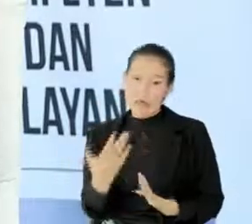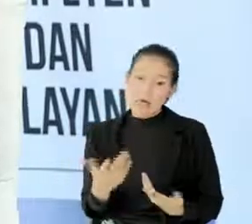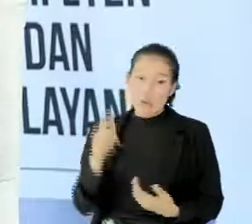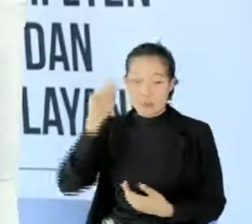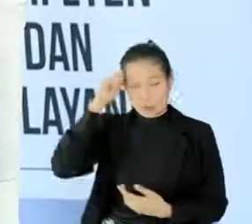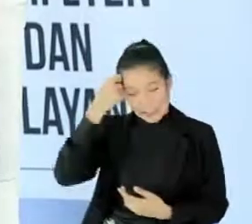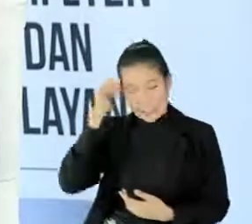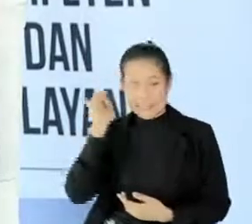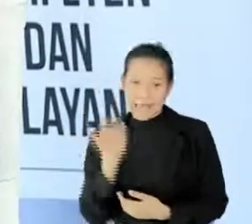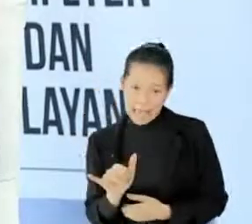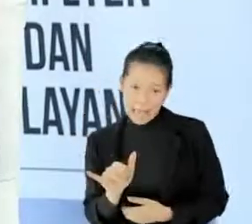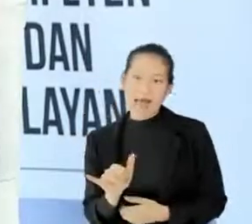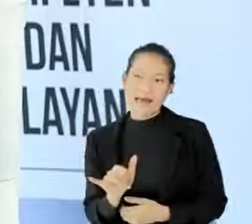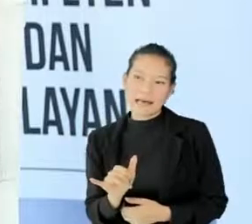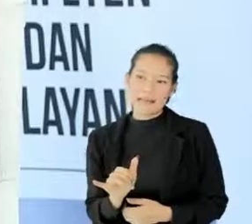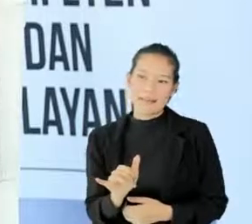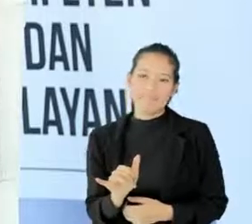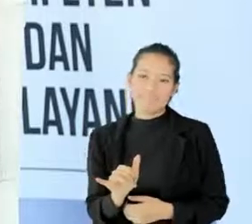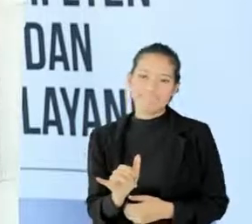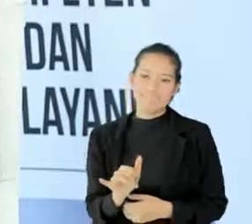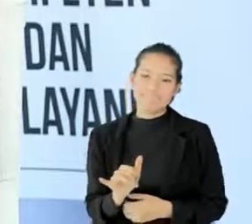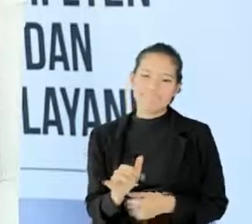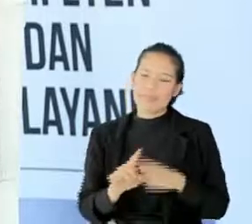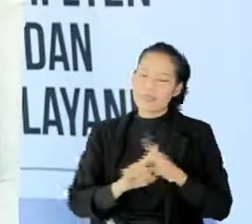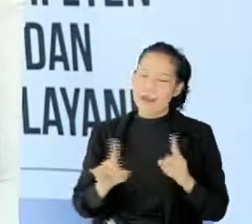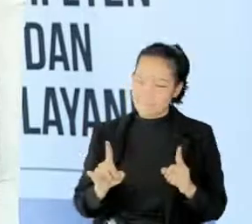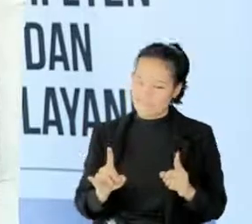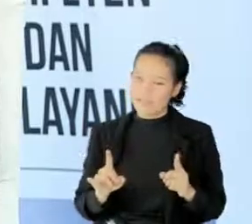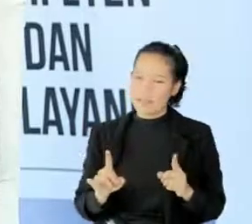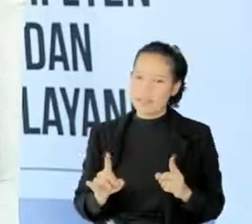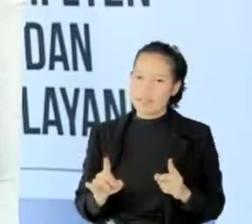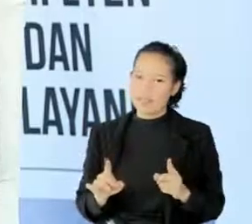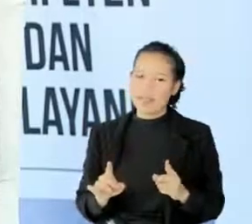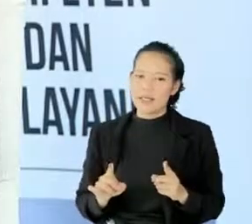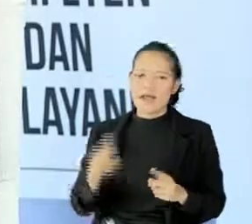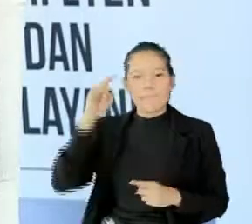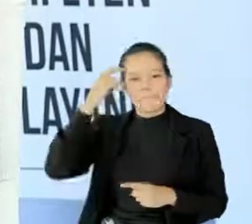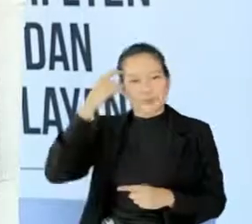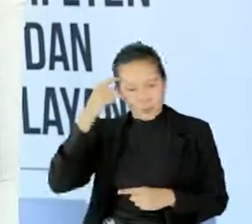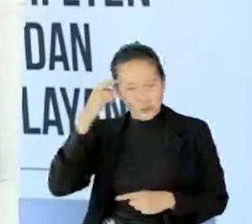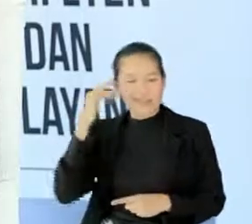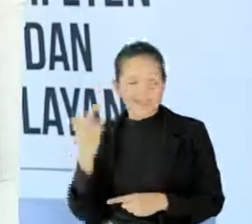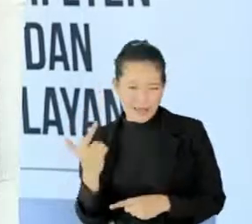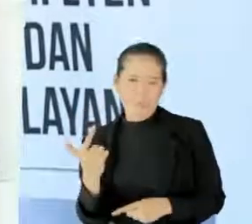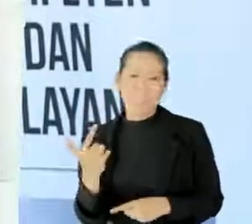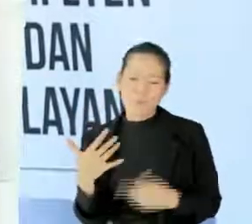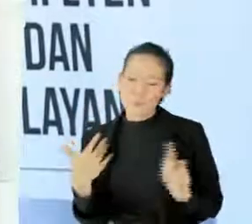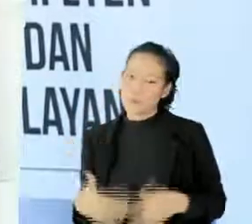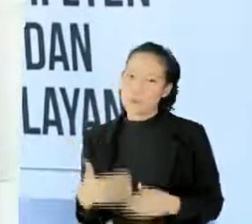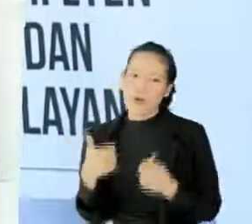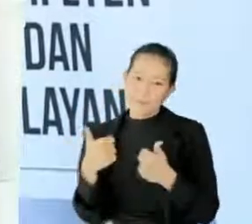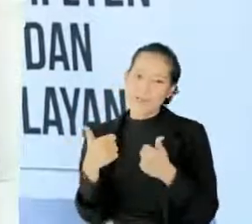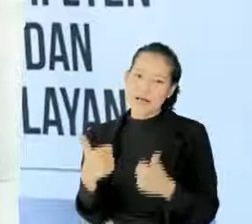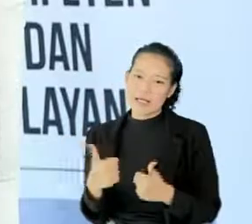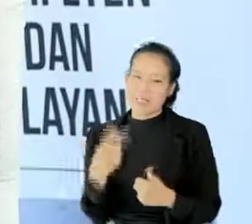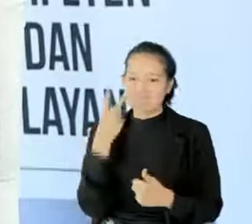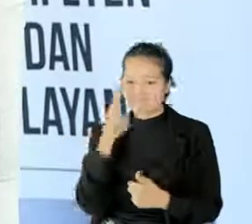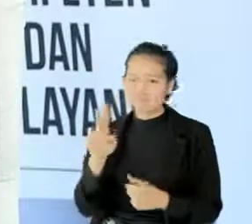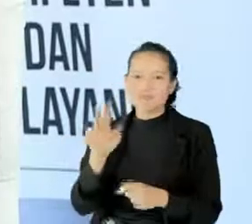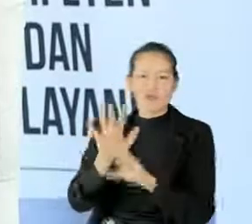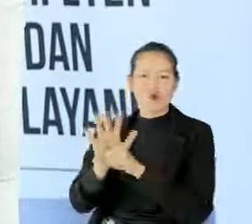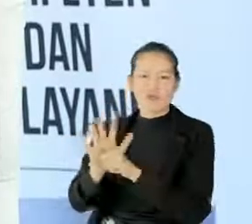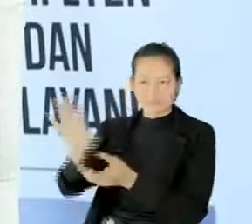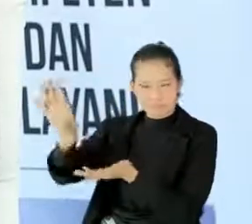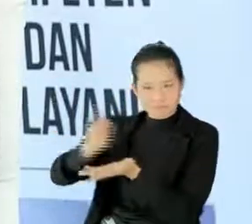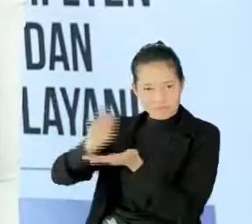susah industri musik ini, industri kreatif ini, tapi masih kepeduliannya masih tinggi ya, luar biasa, harus kita contoh.